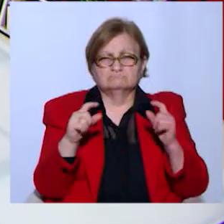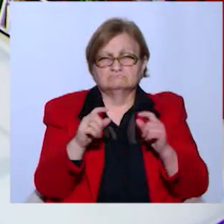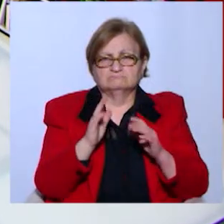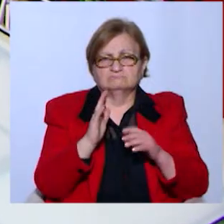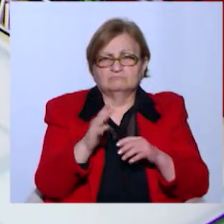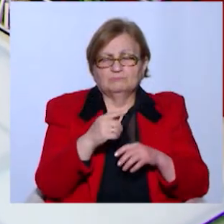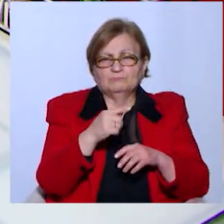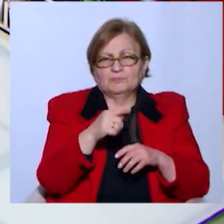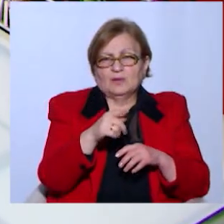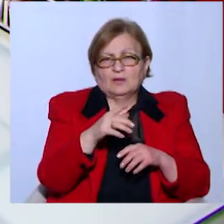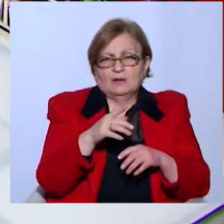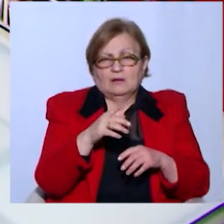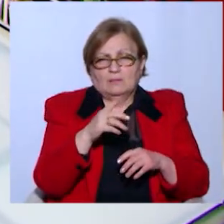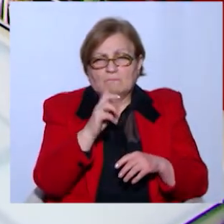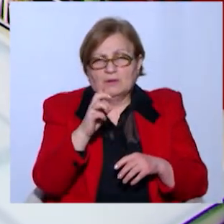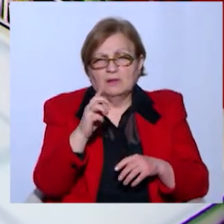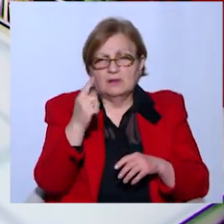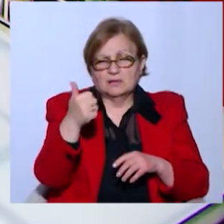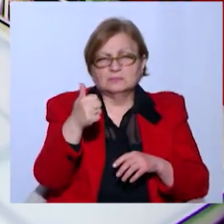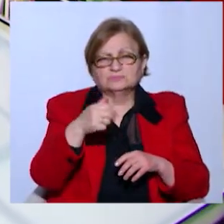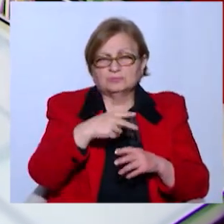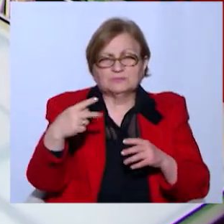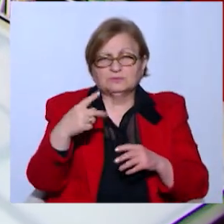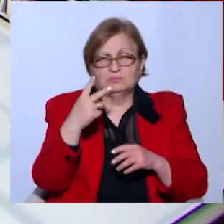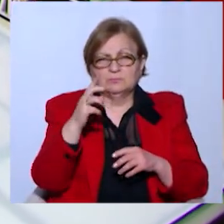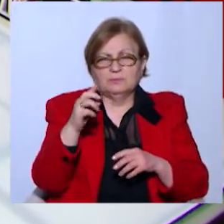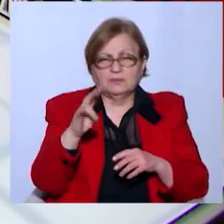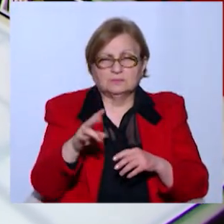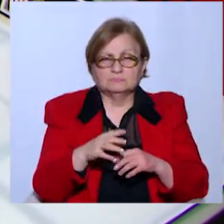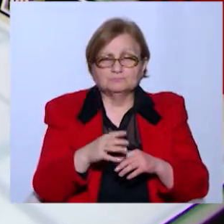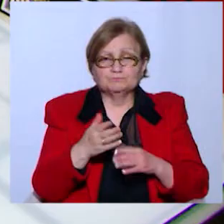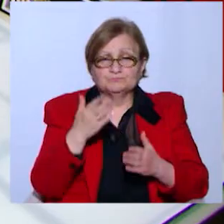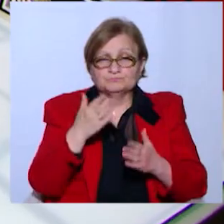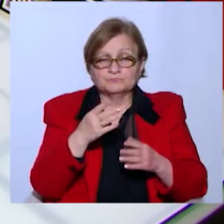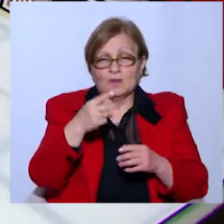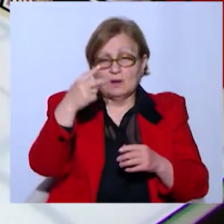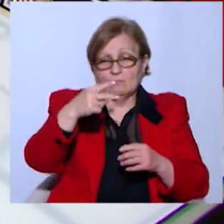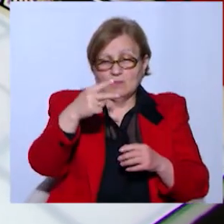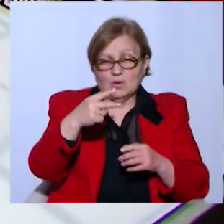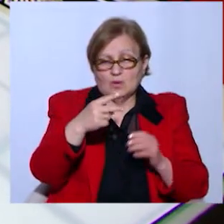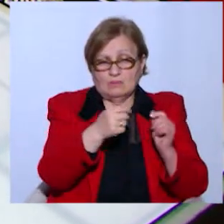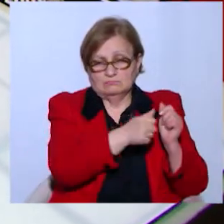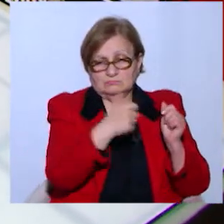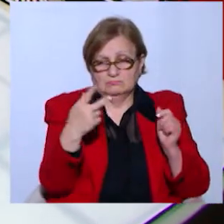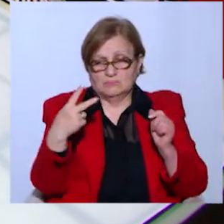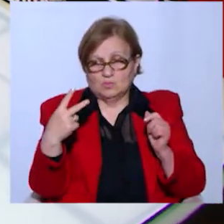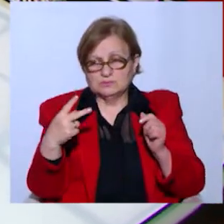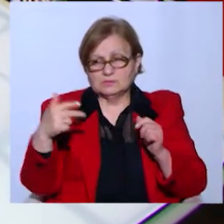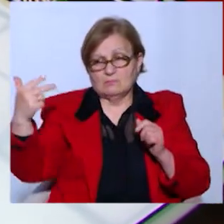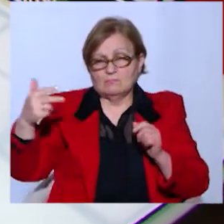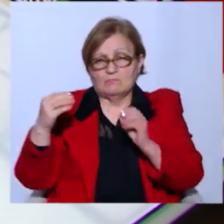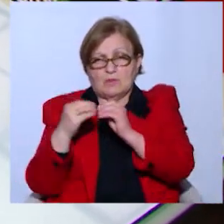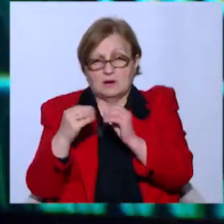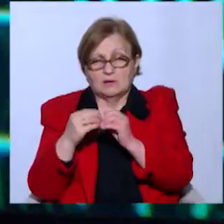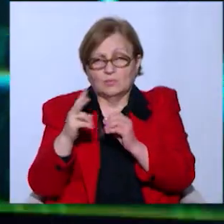უდრის bn შეფარდებული bm-თან. მაგალითად, თუ გვექნება სიტყვაზე მე-20 და მე-10 წევრი უნდა შევაფარდოთ